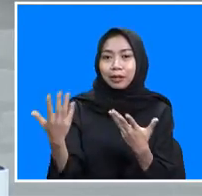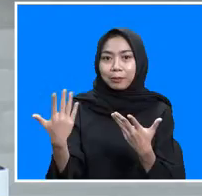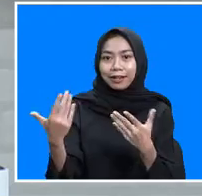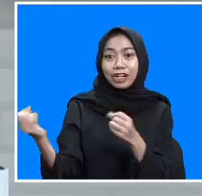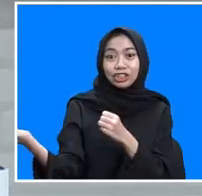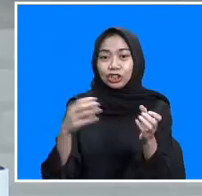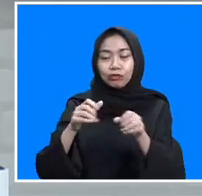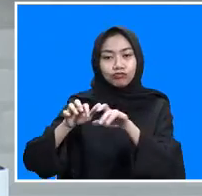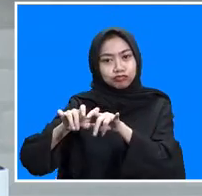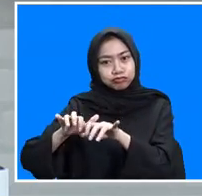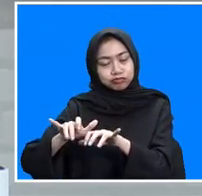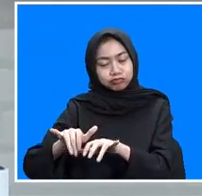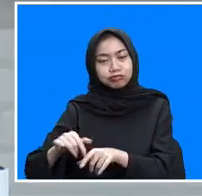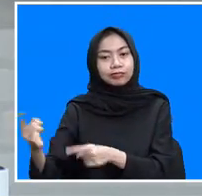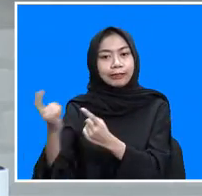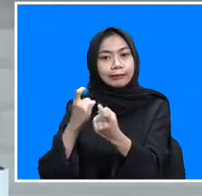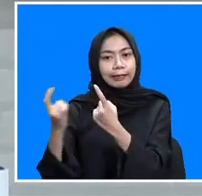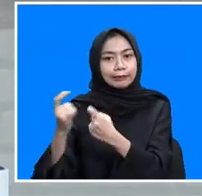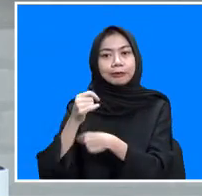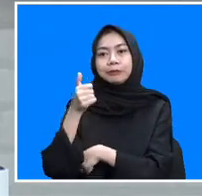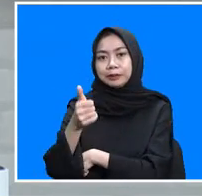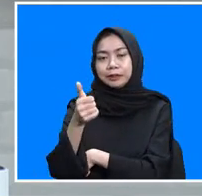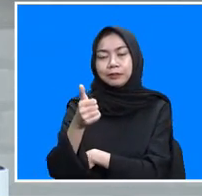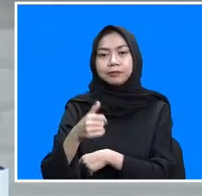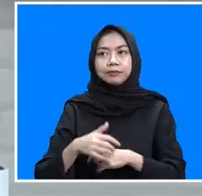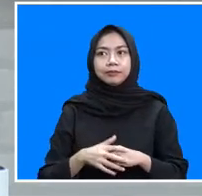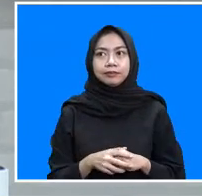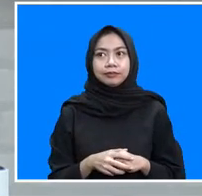chat yang ada di kanal Zoom tersebut.